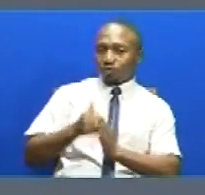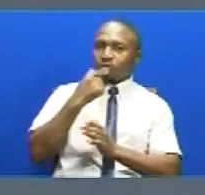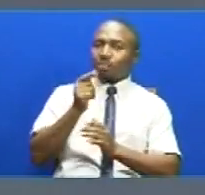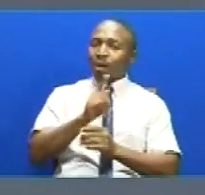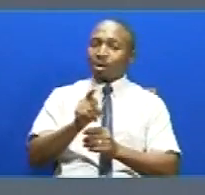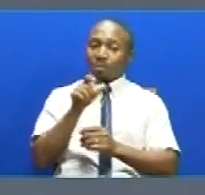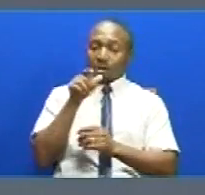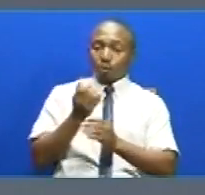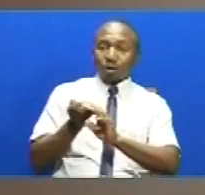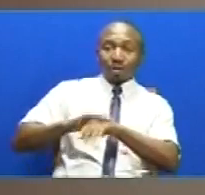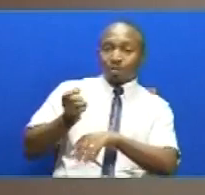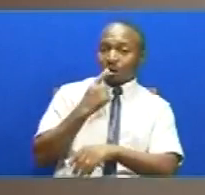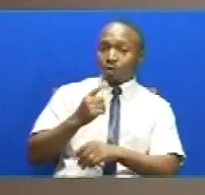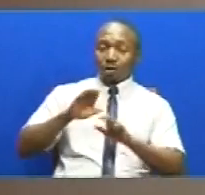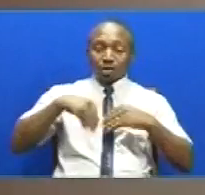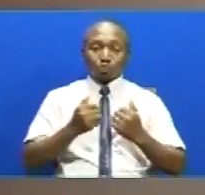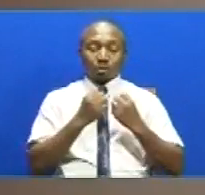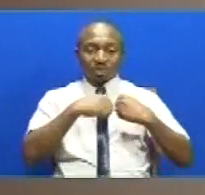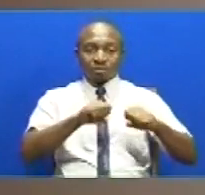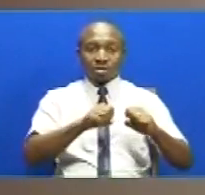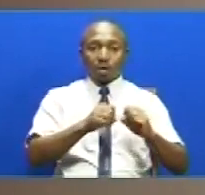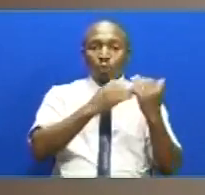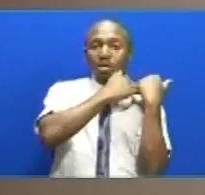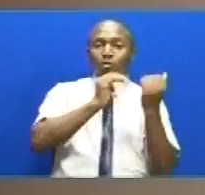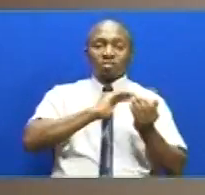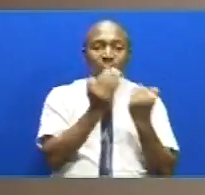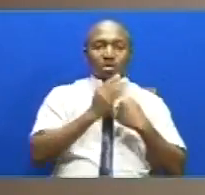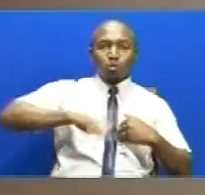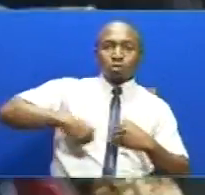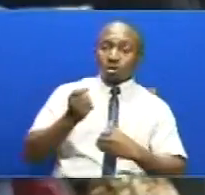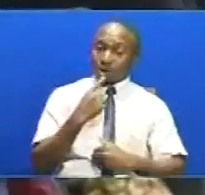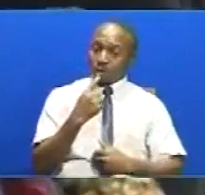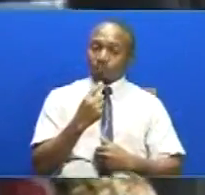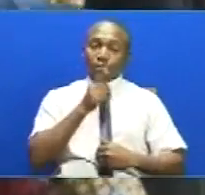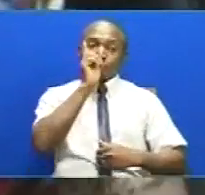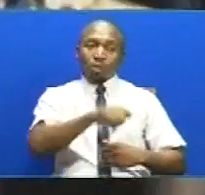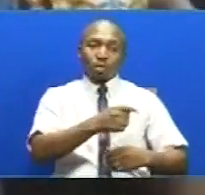wafamasia watashindwa kutimiza wajibu wao kudhibiti wizi wa dawa, uwepo wa hospitali na vituo vya